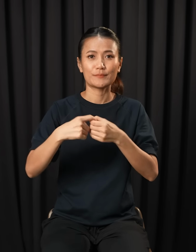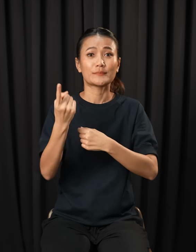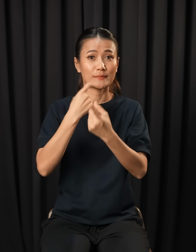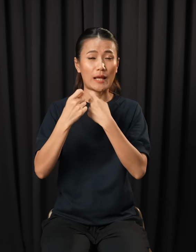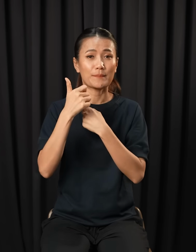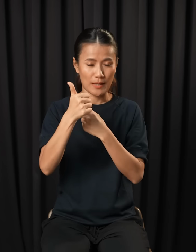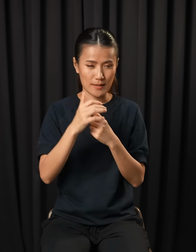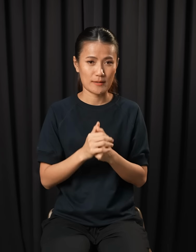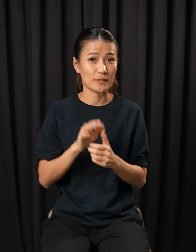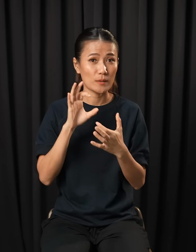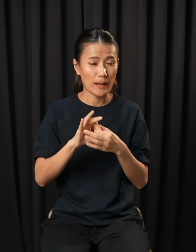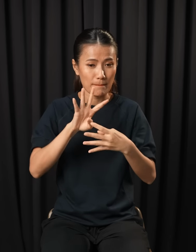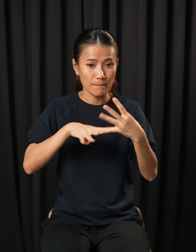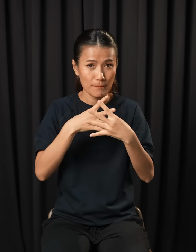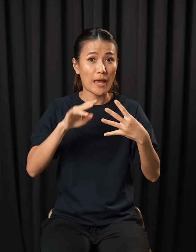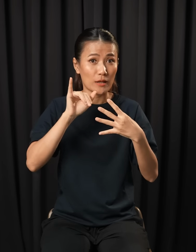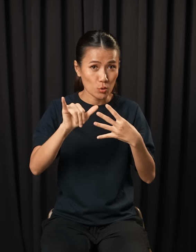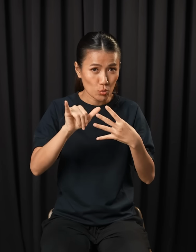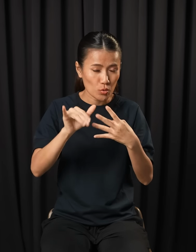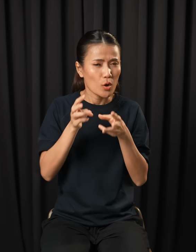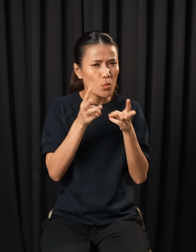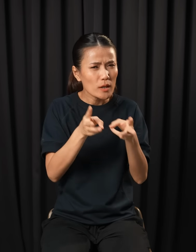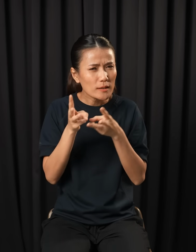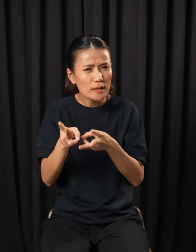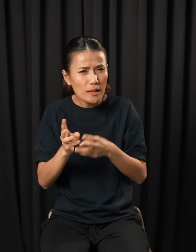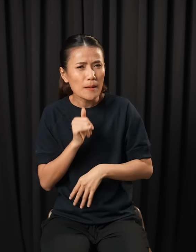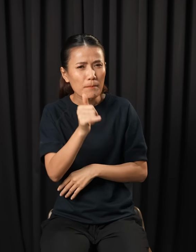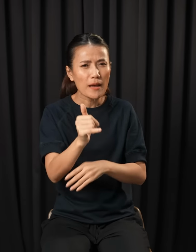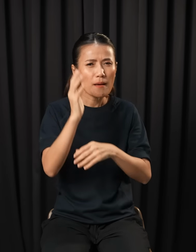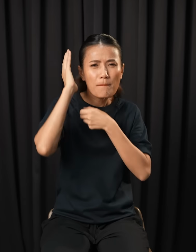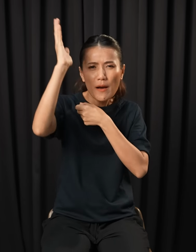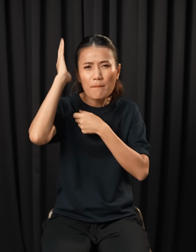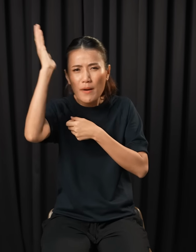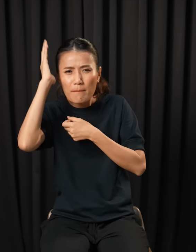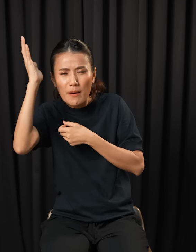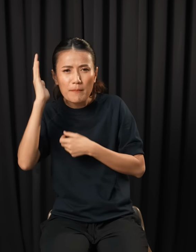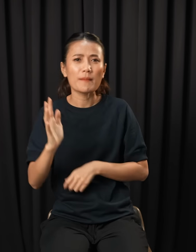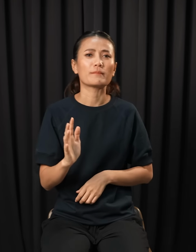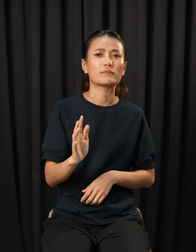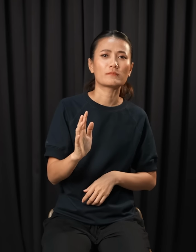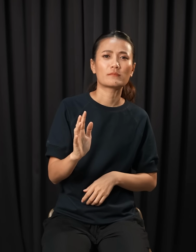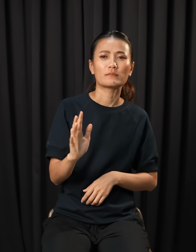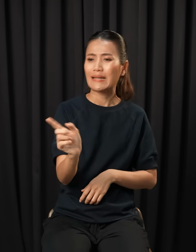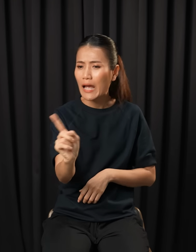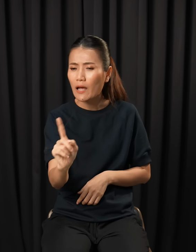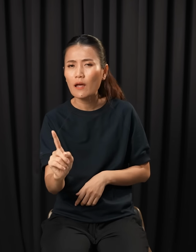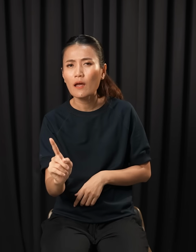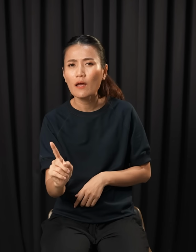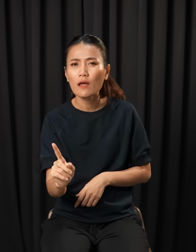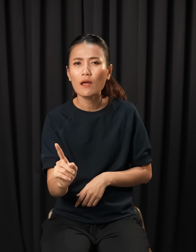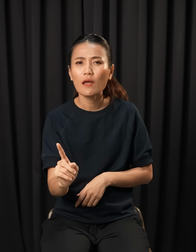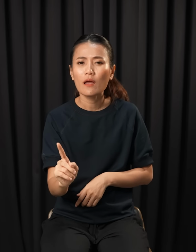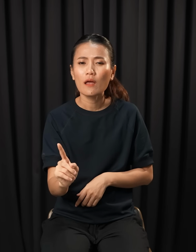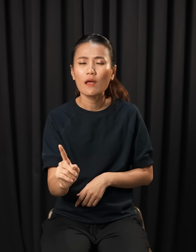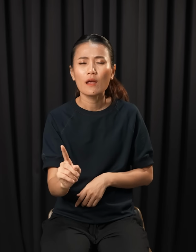งคำถามก็คือ LINE ID @2ears นั่นเองค่ะที่อาจารย์ทิ้งท้ายเอาไว้เกี่ยวกับเรื่องยุทธศาสตร์หรือกลยุทธ์ในการหาเสียงของ